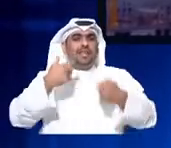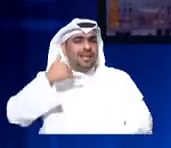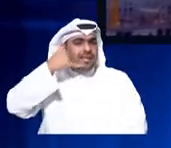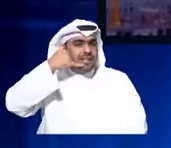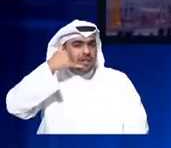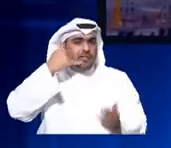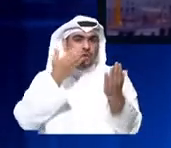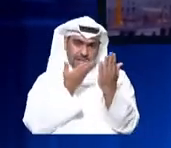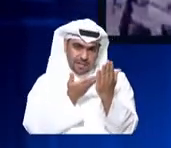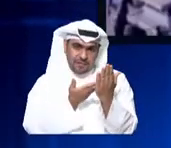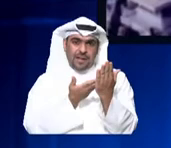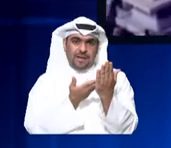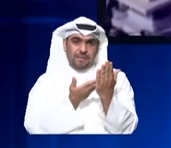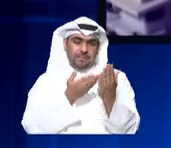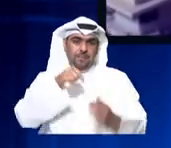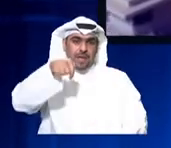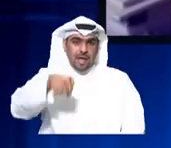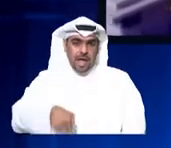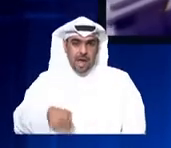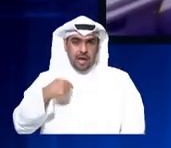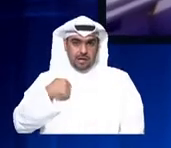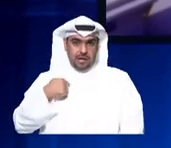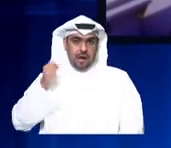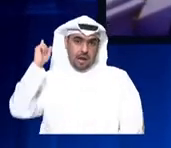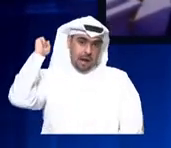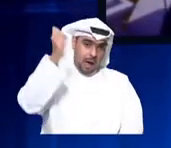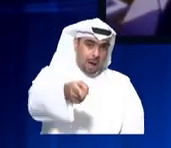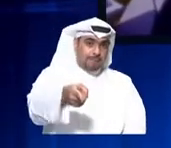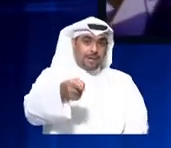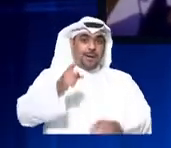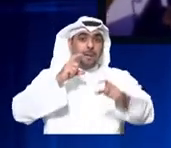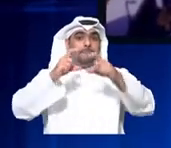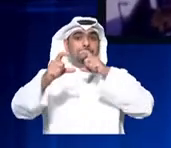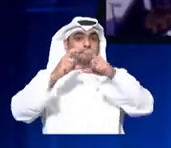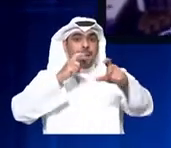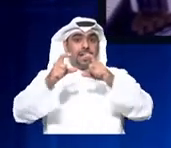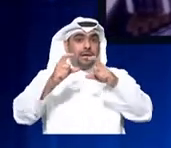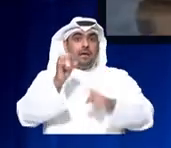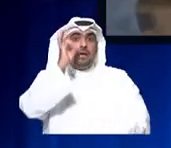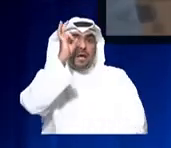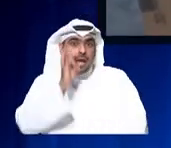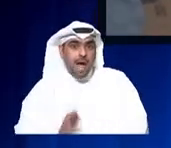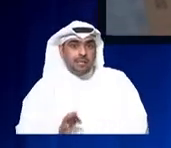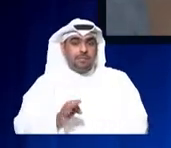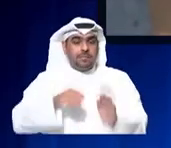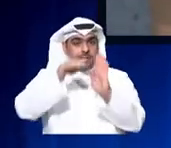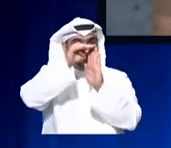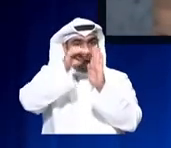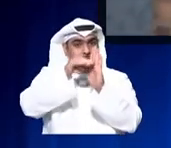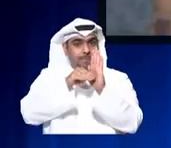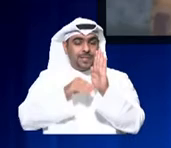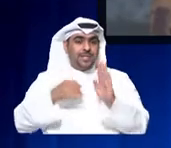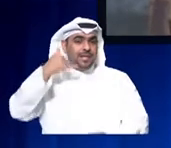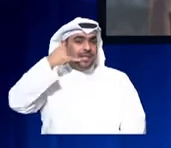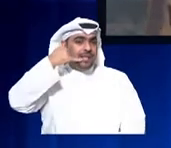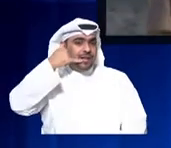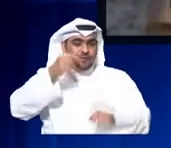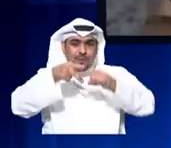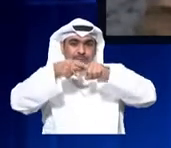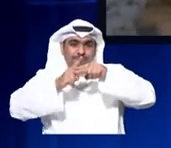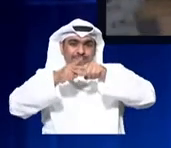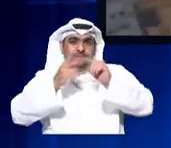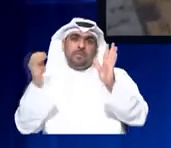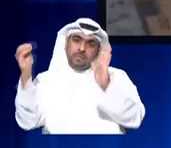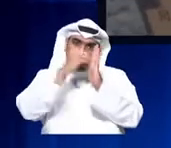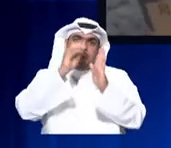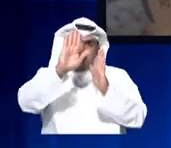لإتاحة خيارات متعددة ومتنوعة للخدمات والمنتجات المصرفية الإلكترونية بما يتناسب مع